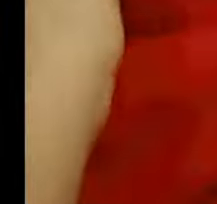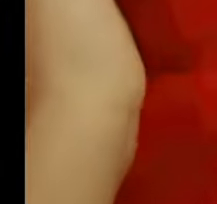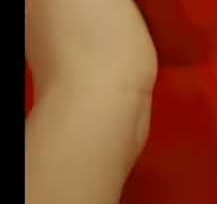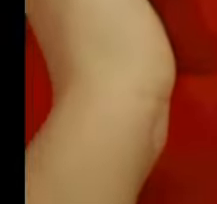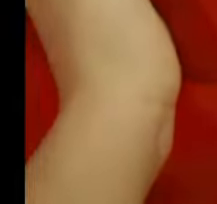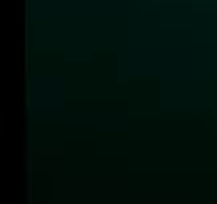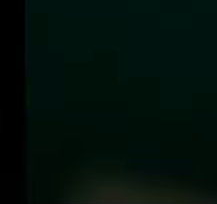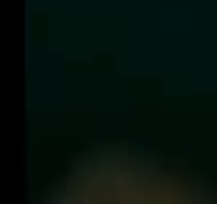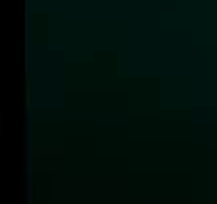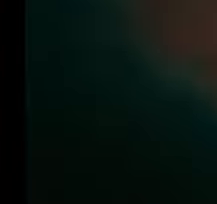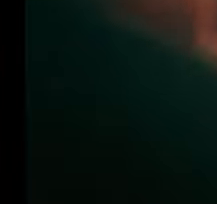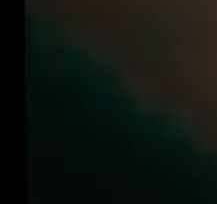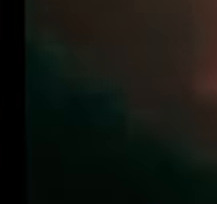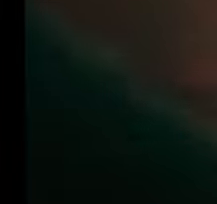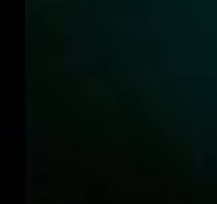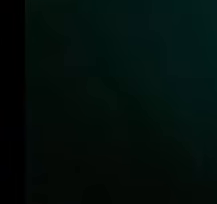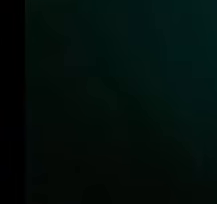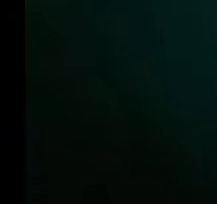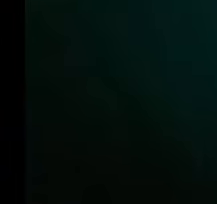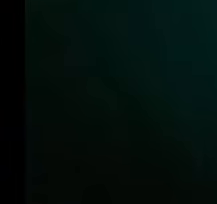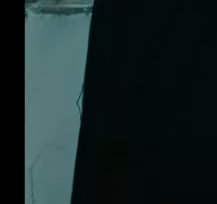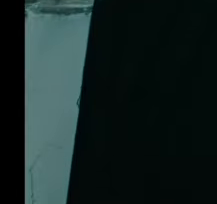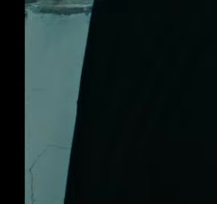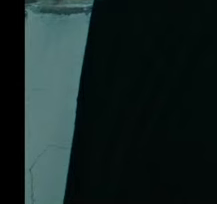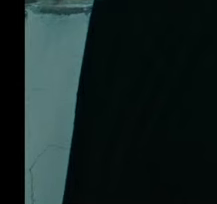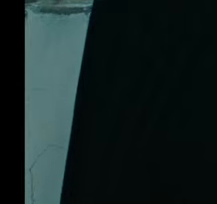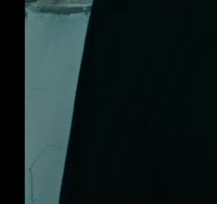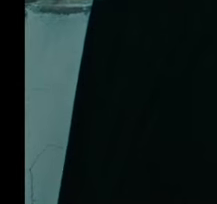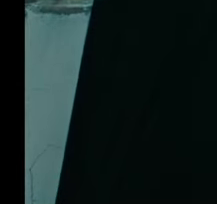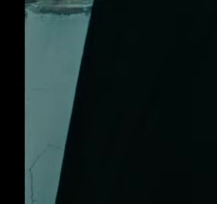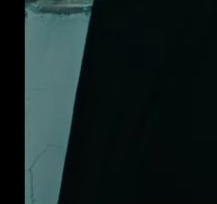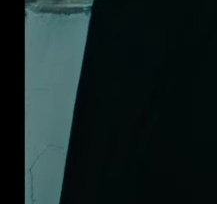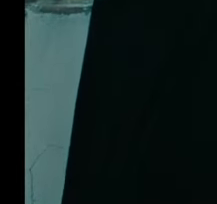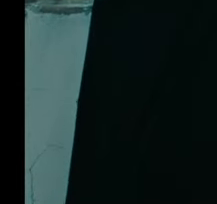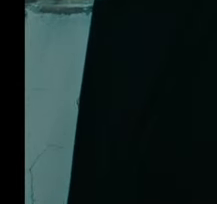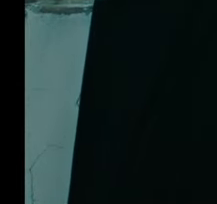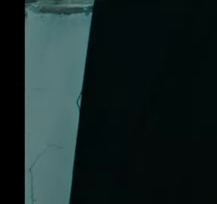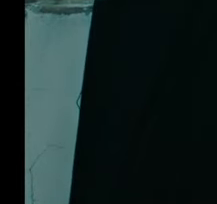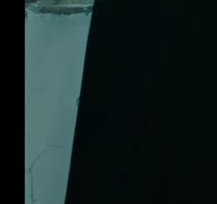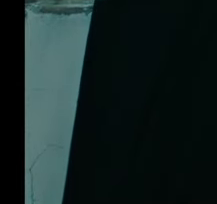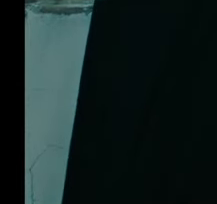تحرقه، كيف ما يرجع الفلاح للأرض اللي تعرقه.